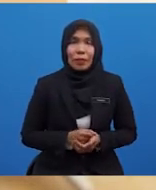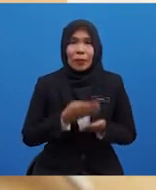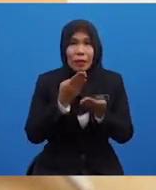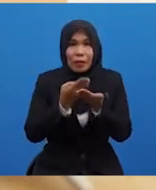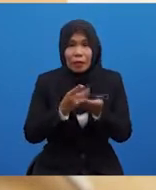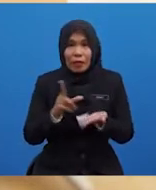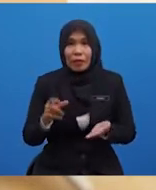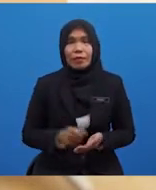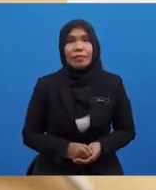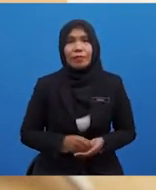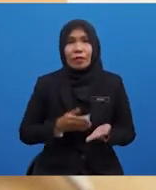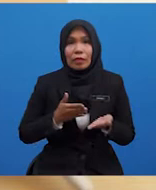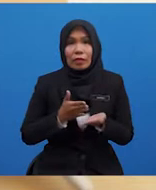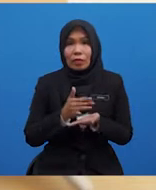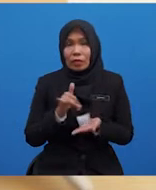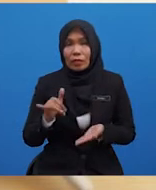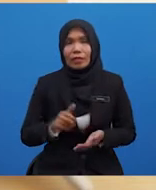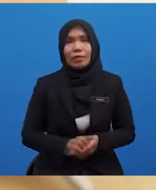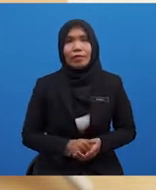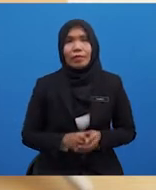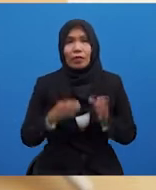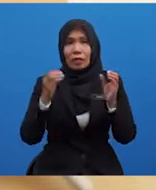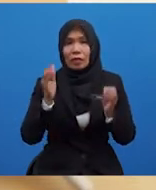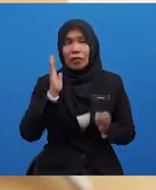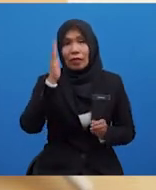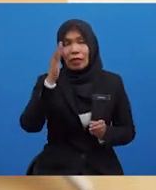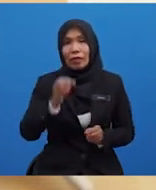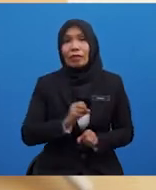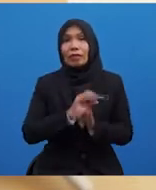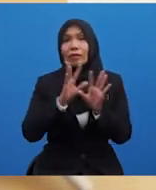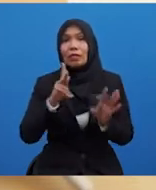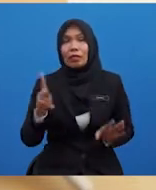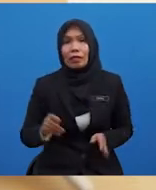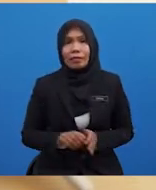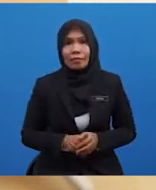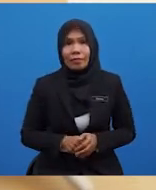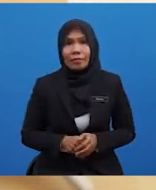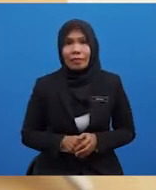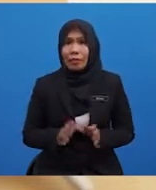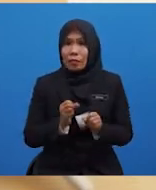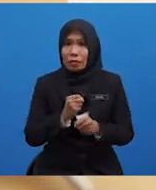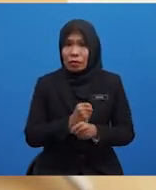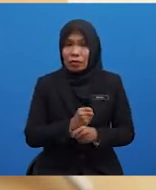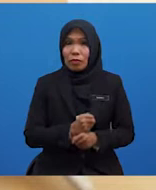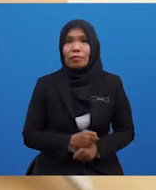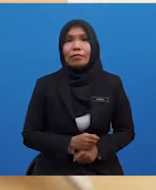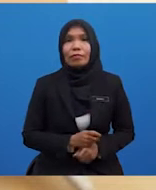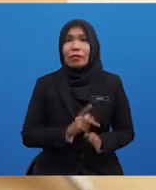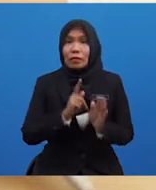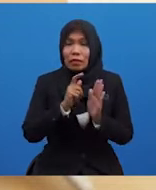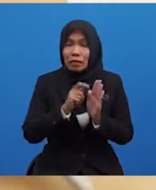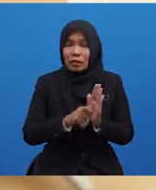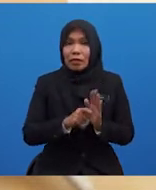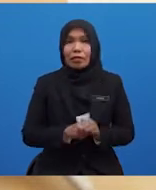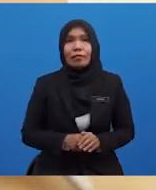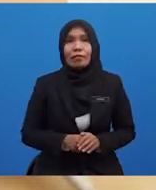Baiklah, seterusnya cikgu akan terangkan pula bentuk carta yang ketiga iaitu carta tulang